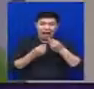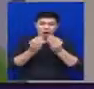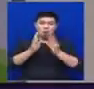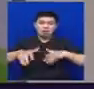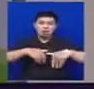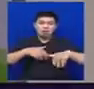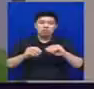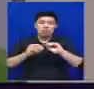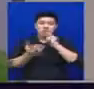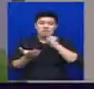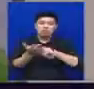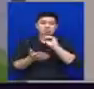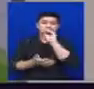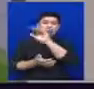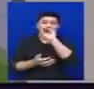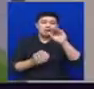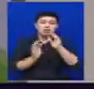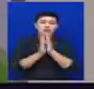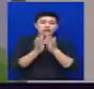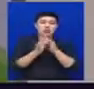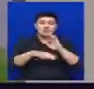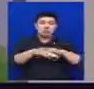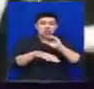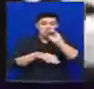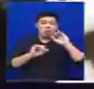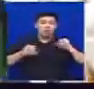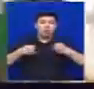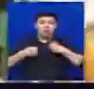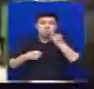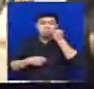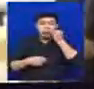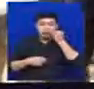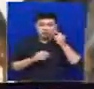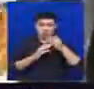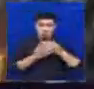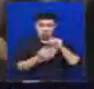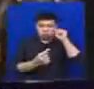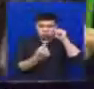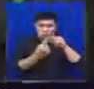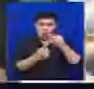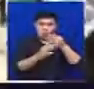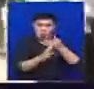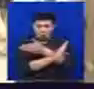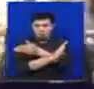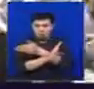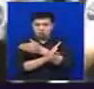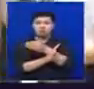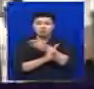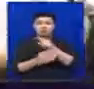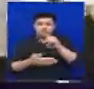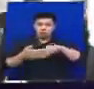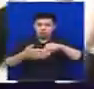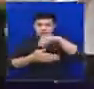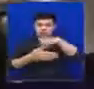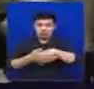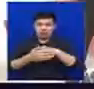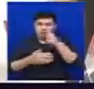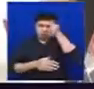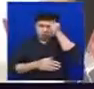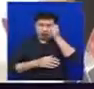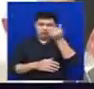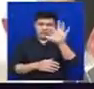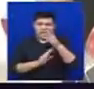ทำการจะส่งไปพร้อมกับหนังสือแจ้งเจ้าบ้านมีกำหนดต้องส่งให้ถึงก่อนที่จะลงคะแนนเสียง15วันค่ะภ